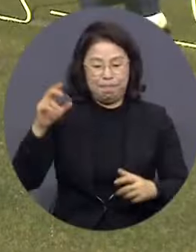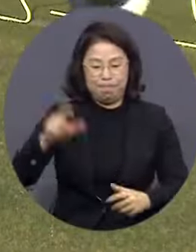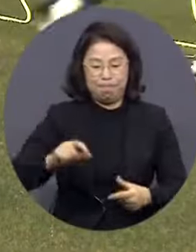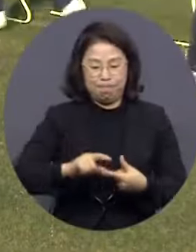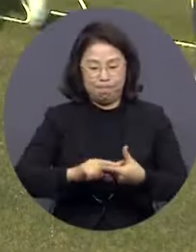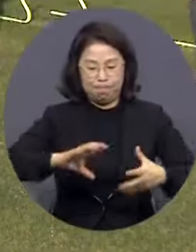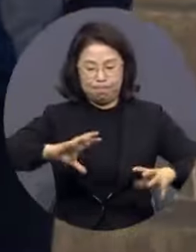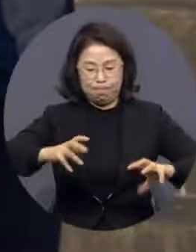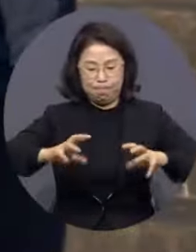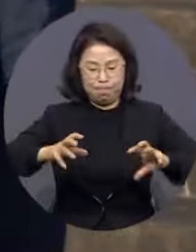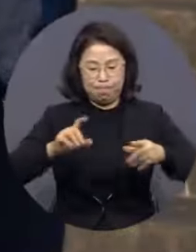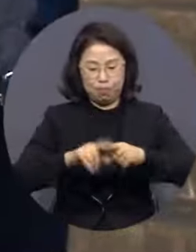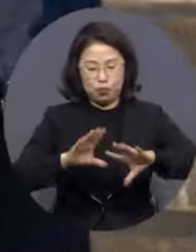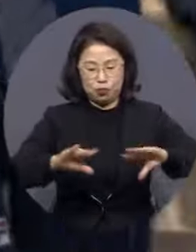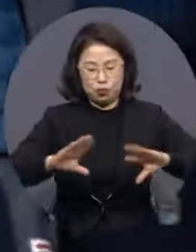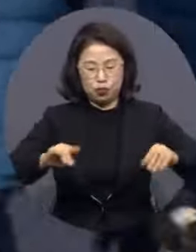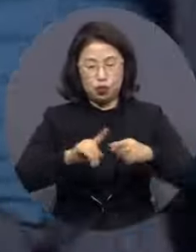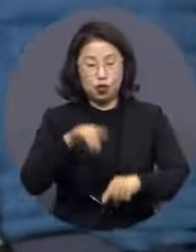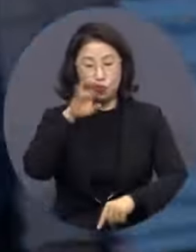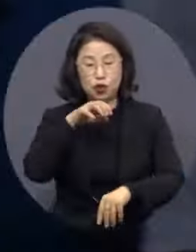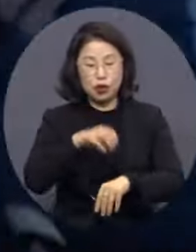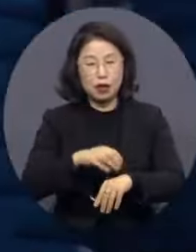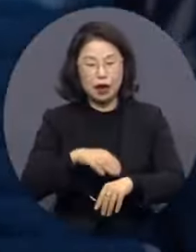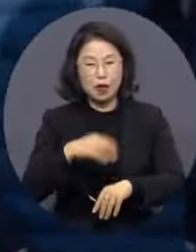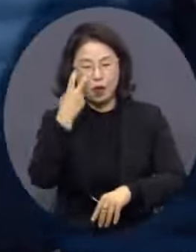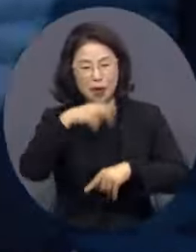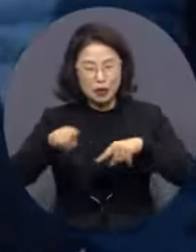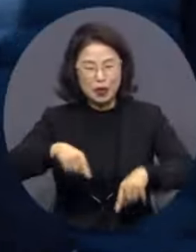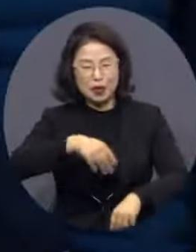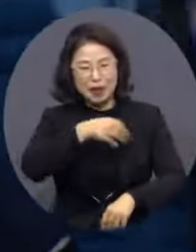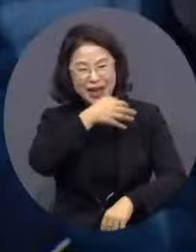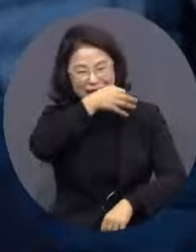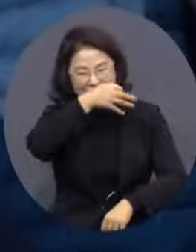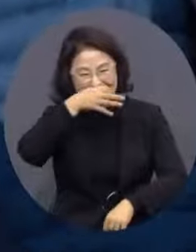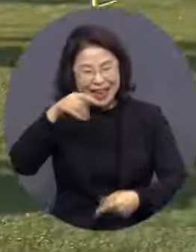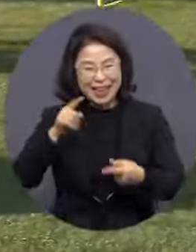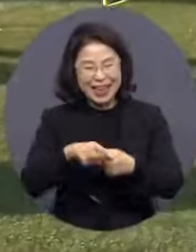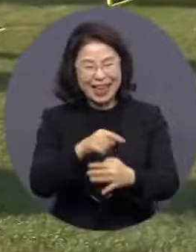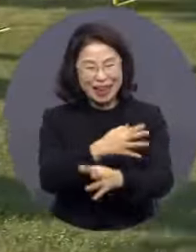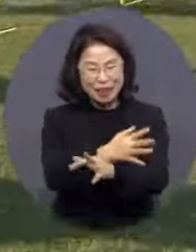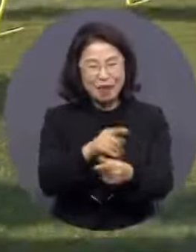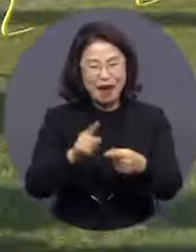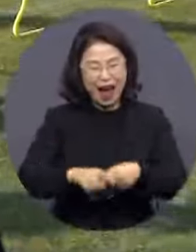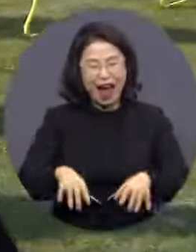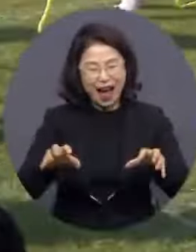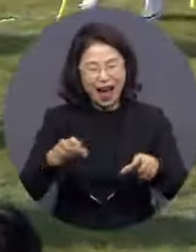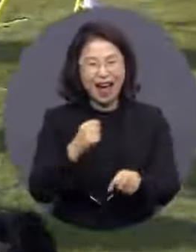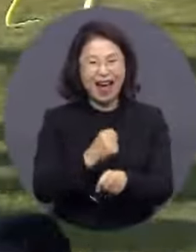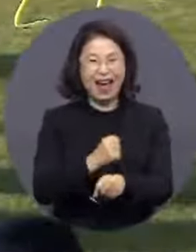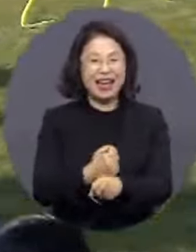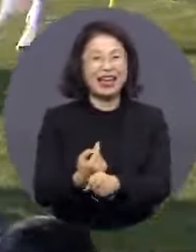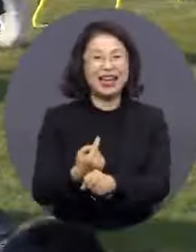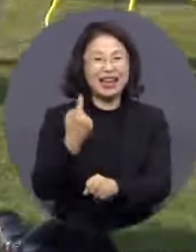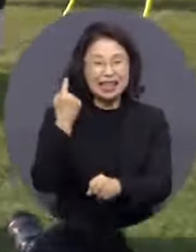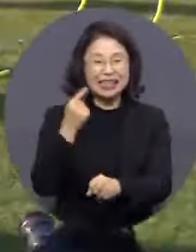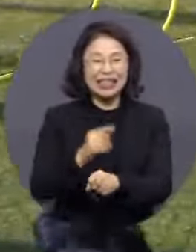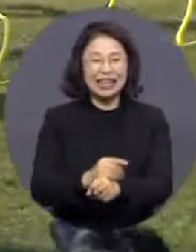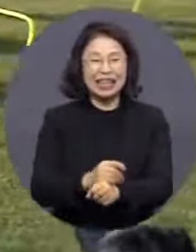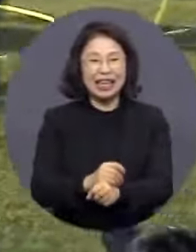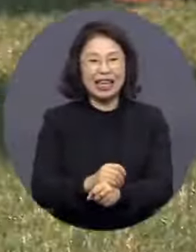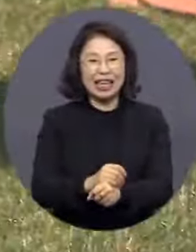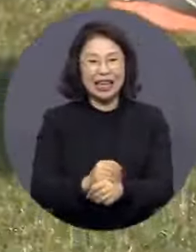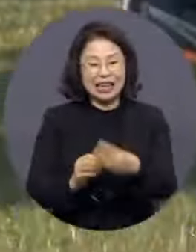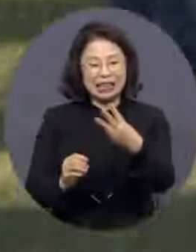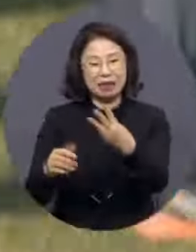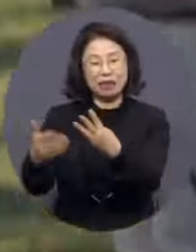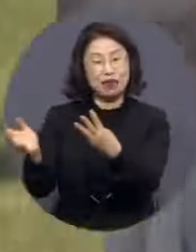훈련을 시작한 선수들은 김학범 감독의 장난 섞인 지도에 웃음을 터뜨리기도 합니다. 지난해 K3 득점왕